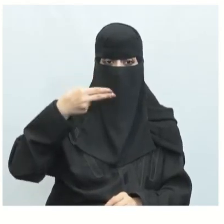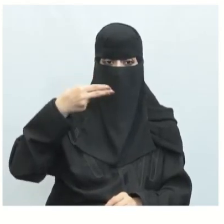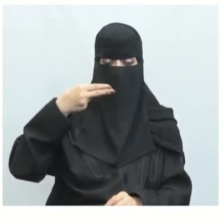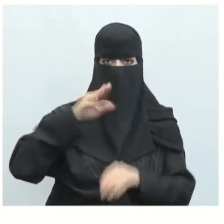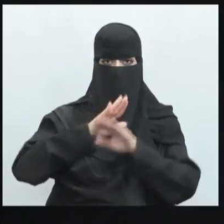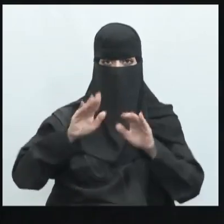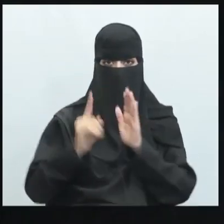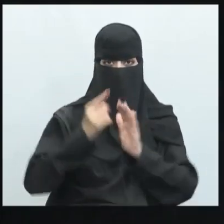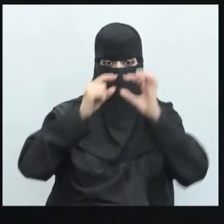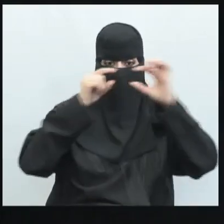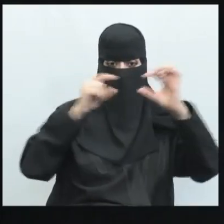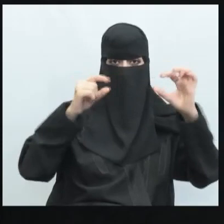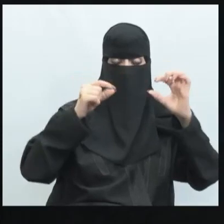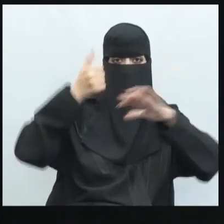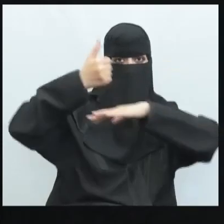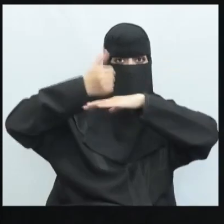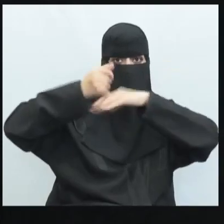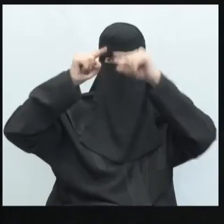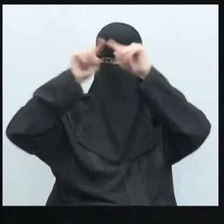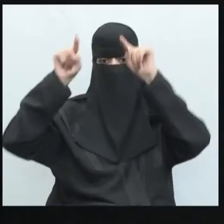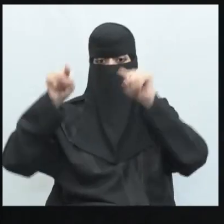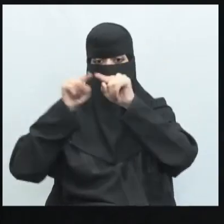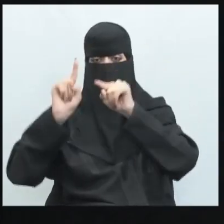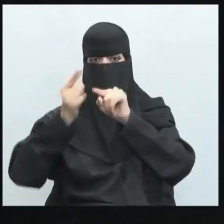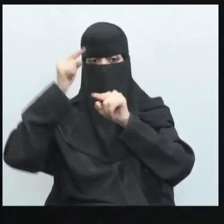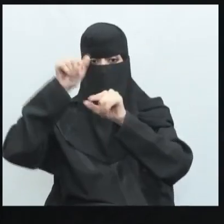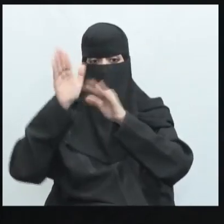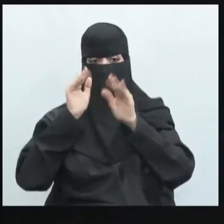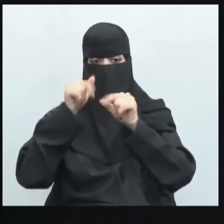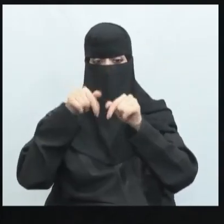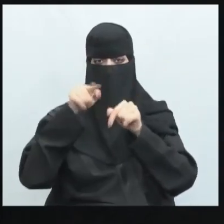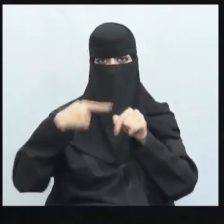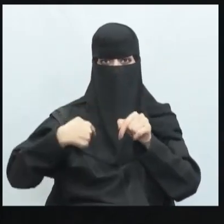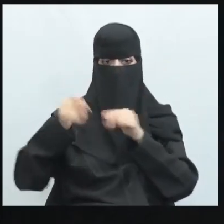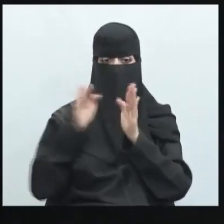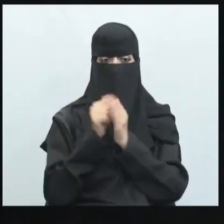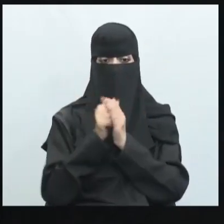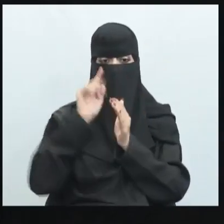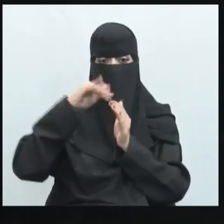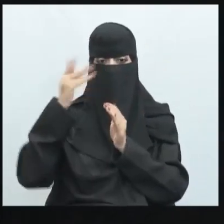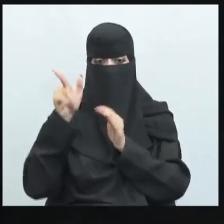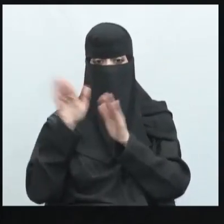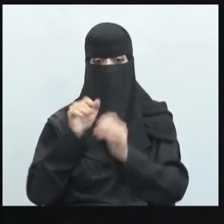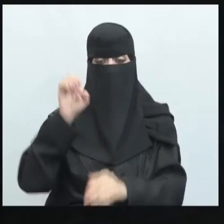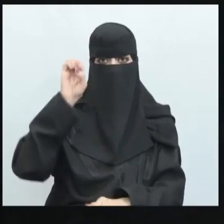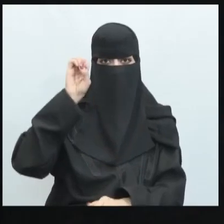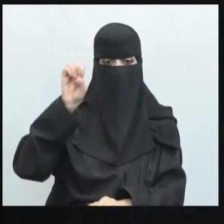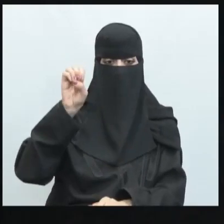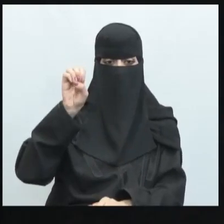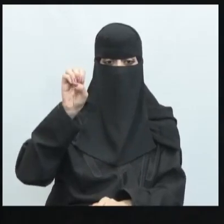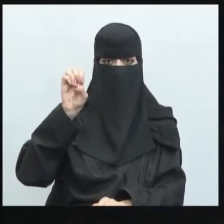ما بداخلها اذا تتذكرون في الاشجار بدانا بالبرنت هنا اسمنا البيرنت وهنا اسميناه